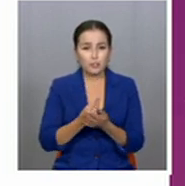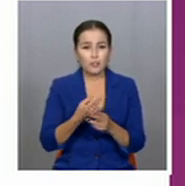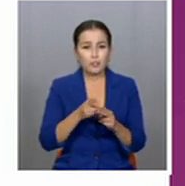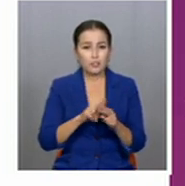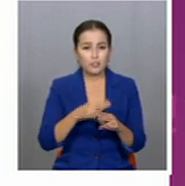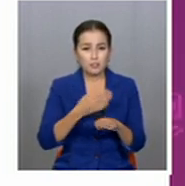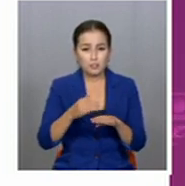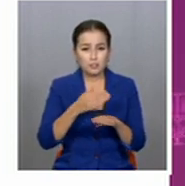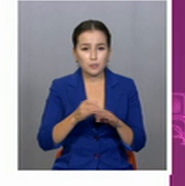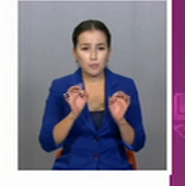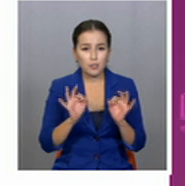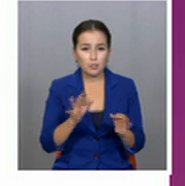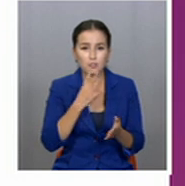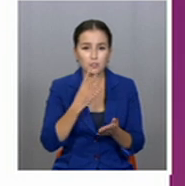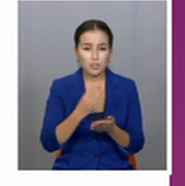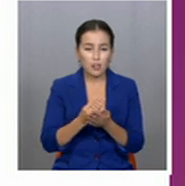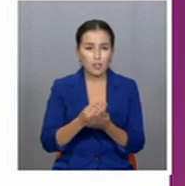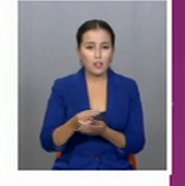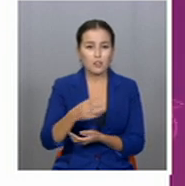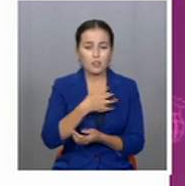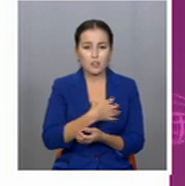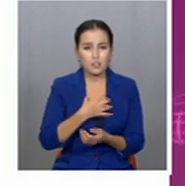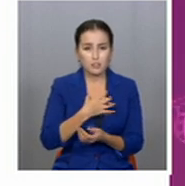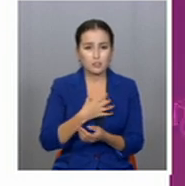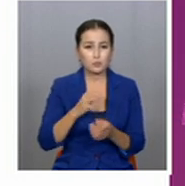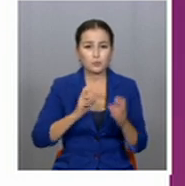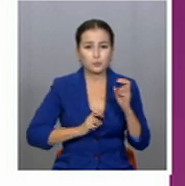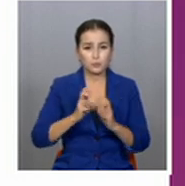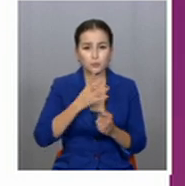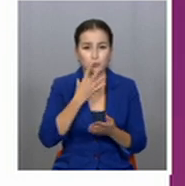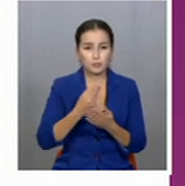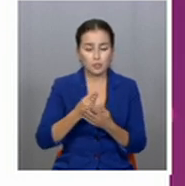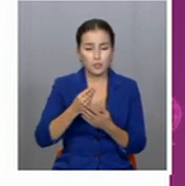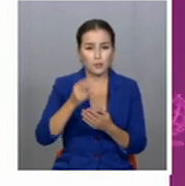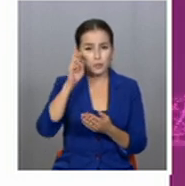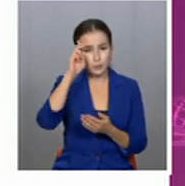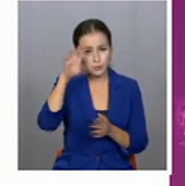бөлінеді. Негізгі өндіріс құралдары мемлекет меншігінде болады.